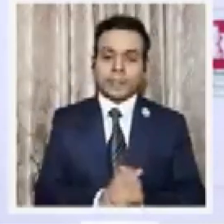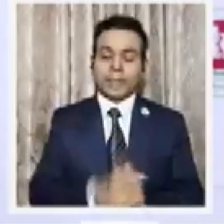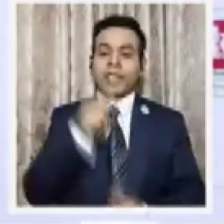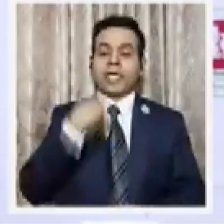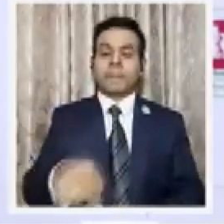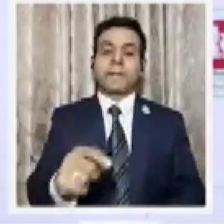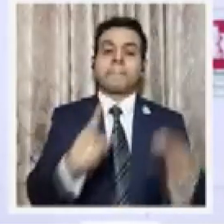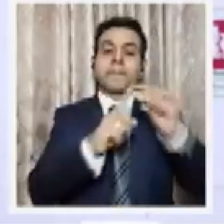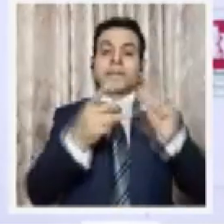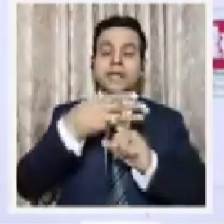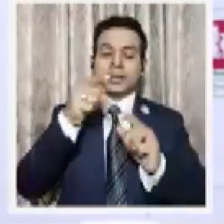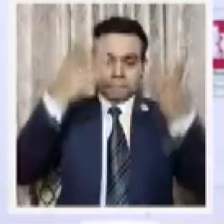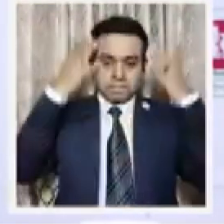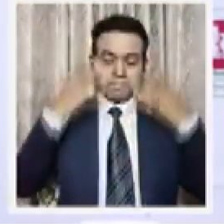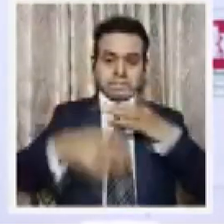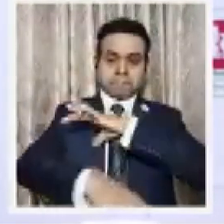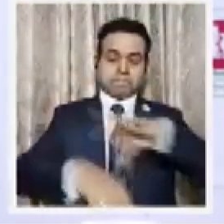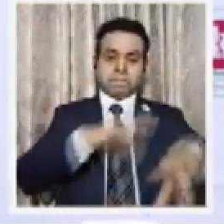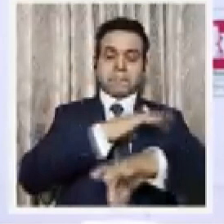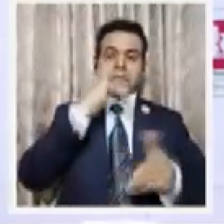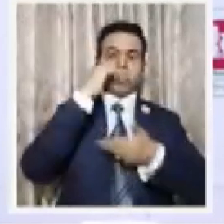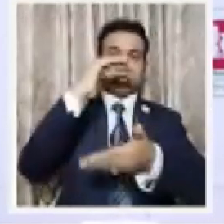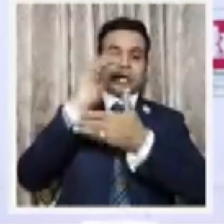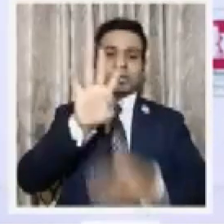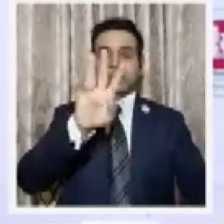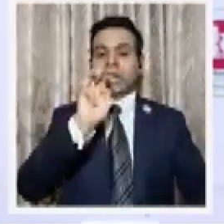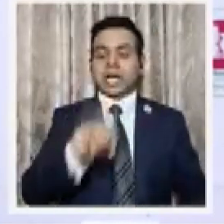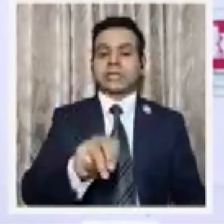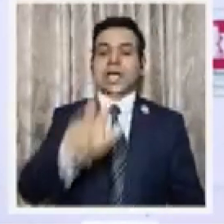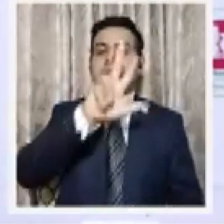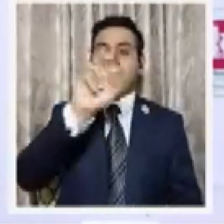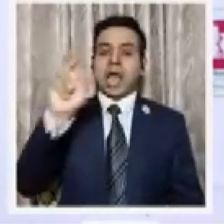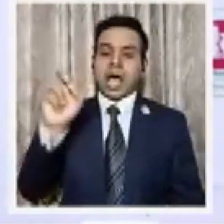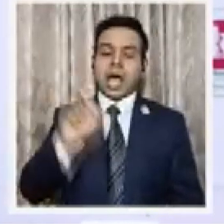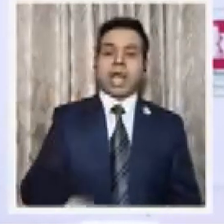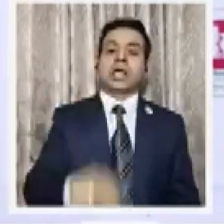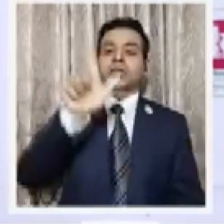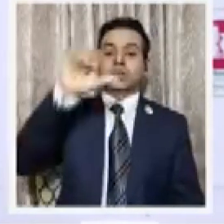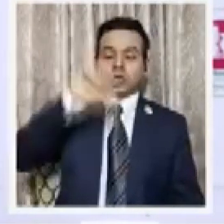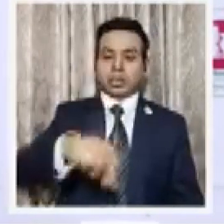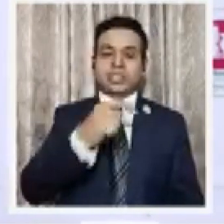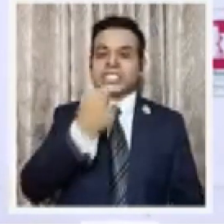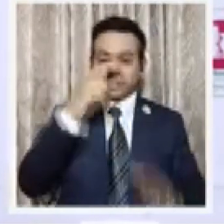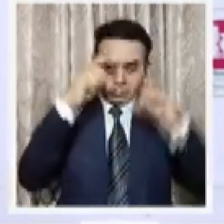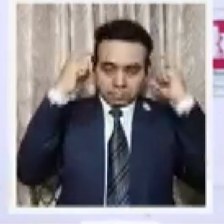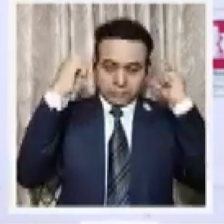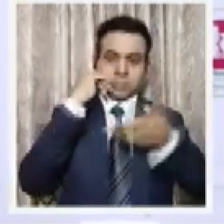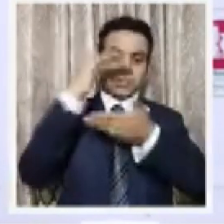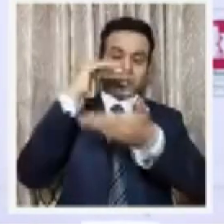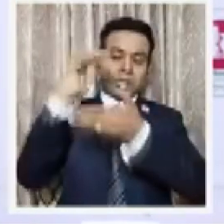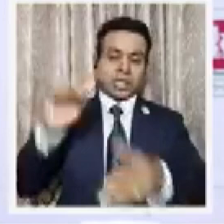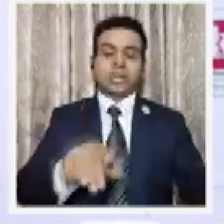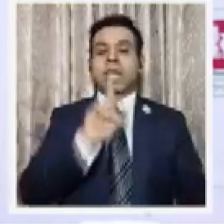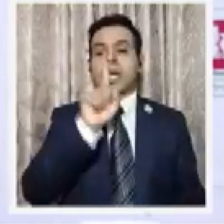বিভিন্ন ক্যাটাগরি এবং লেভেলের মাস্ক বিতরণ হয়েছে 13614, কাভারঅল যার মধ্যে আছে পিপিই গাউন অ্যাপ্রন শু প্রোটেক্টর